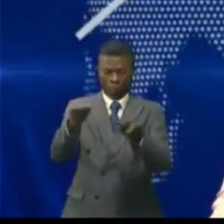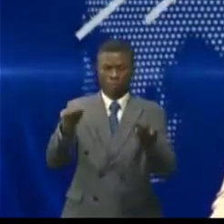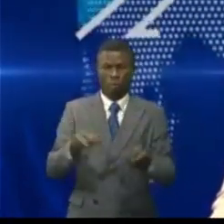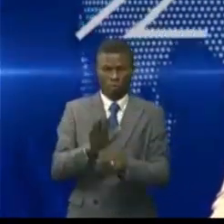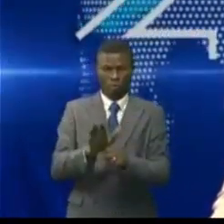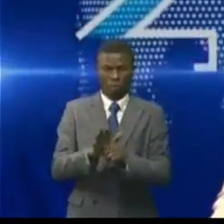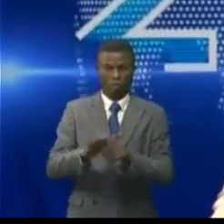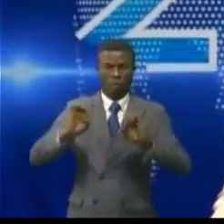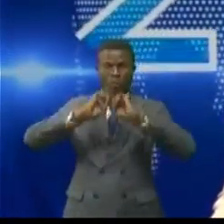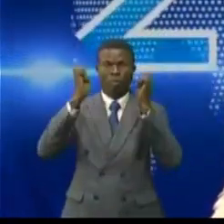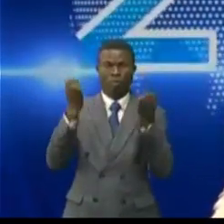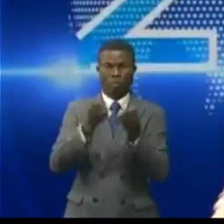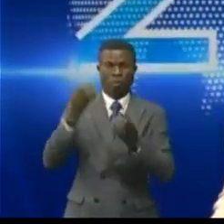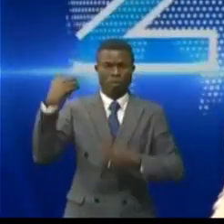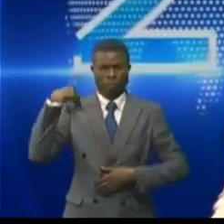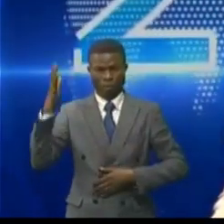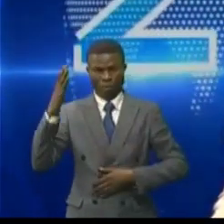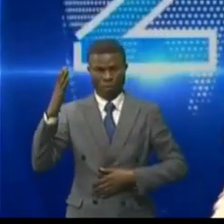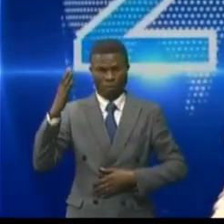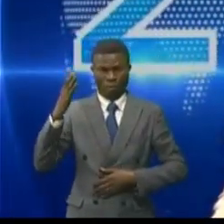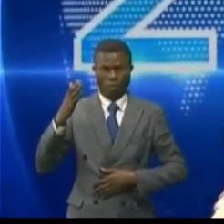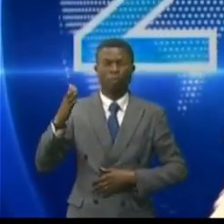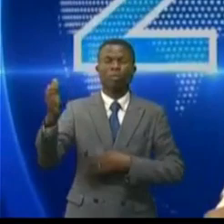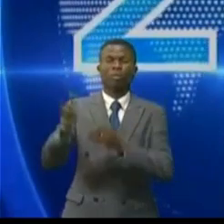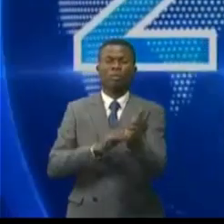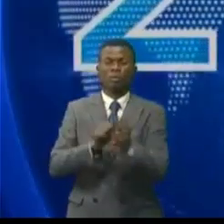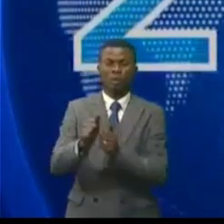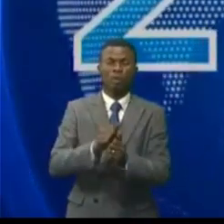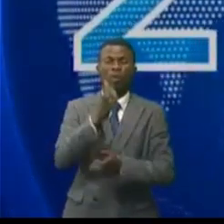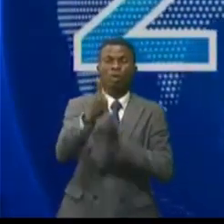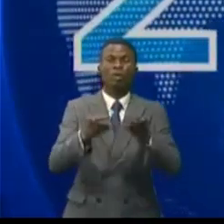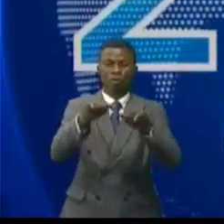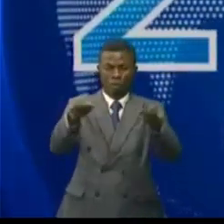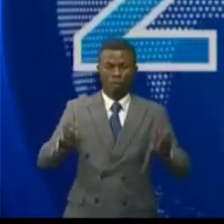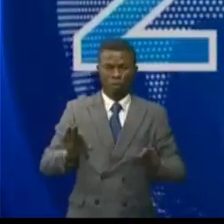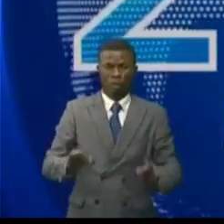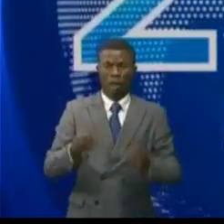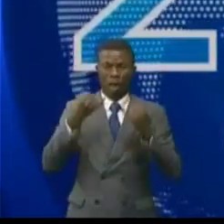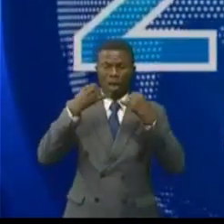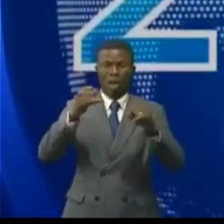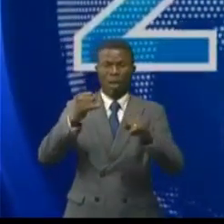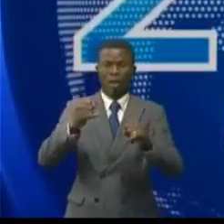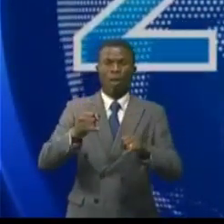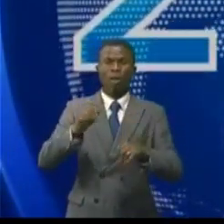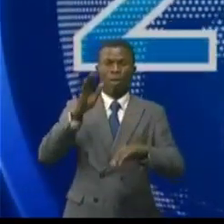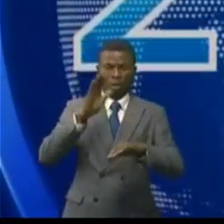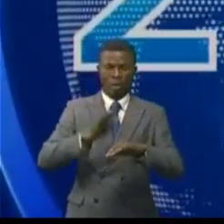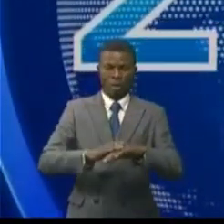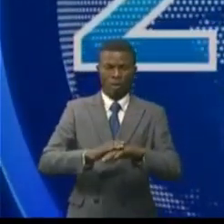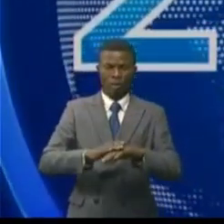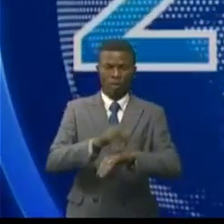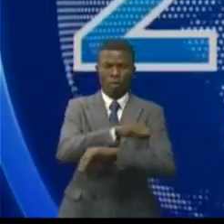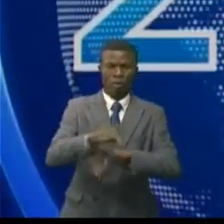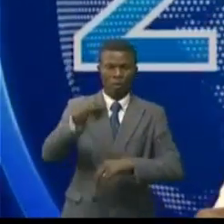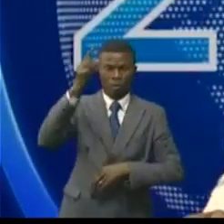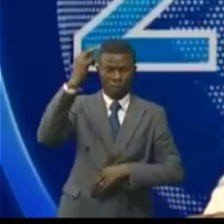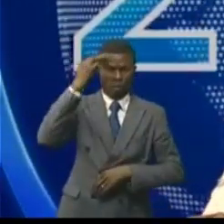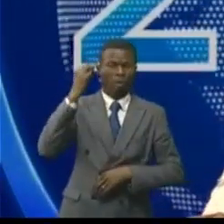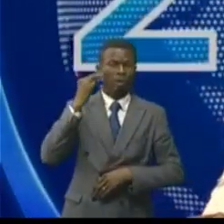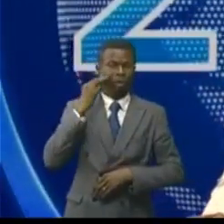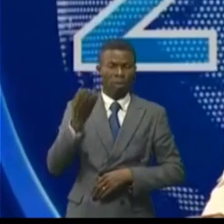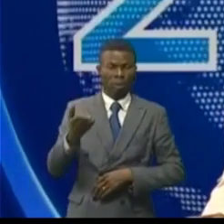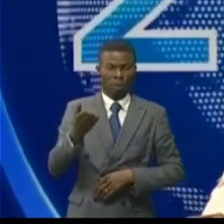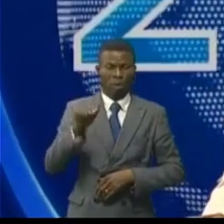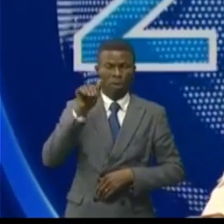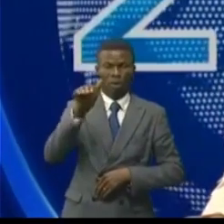cette entreprise de l'État font l'objet des spoliations. L'information est arrivée sur la table du Premier ministre aujourd'hui. Fabien Mouton,